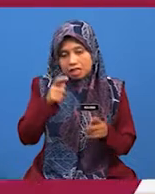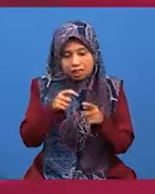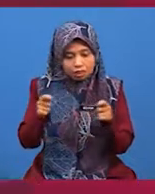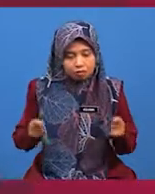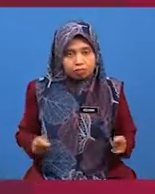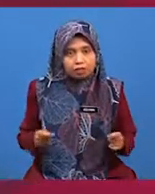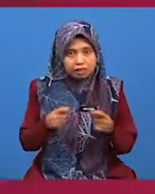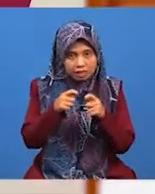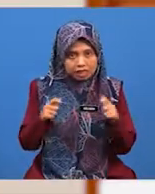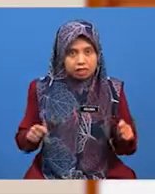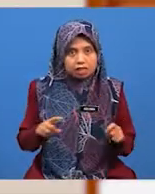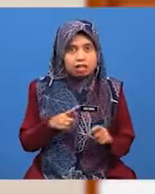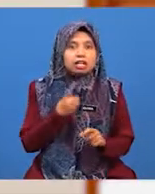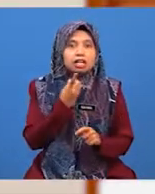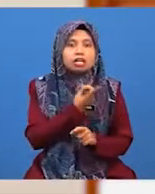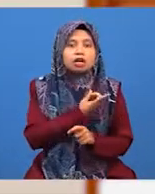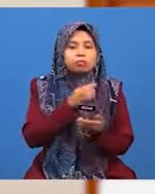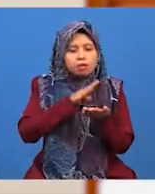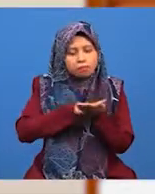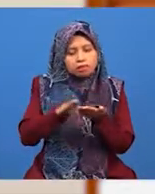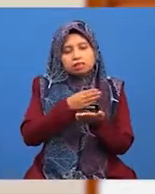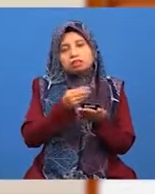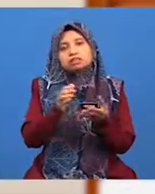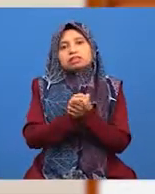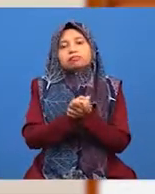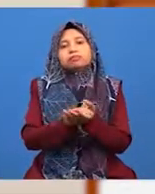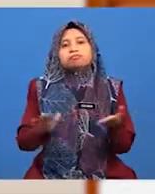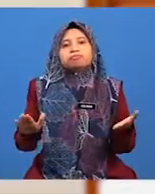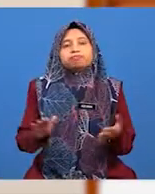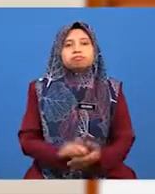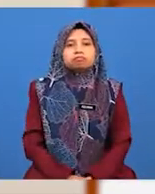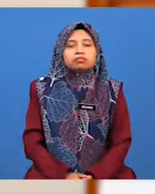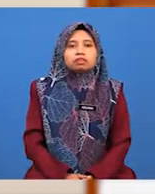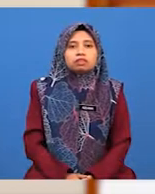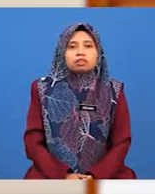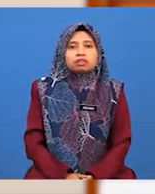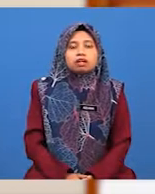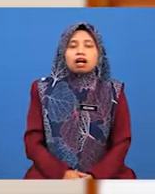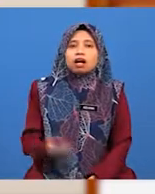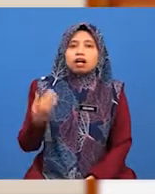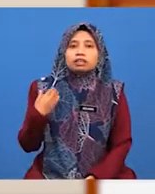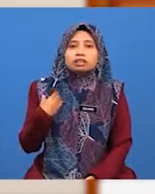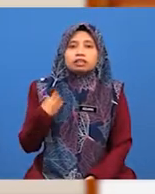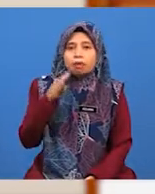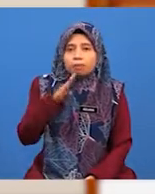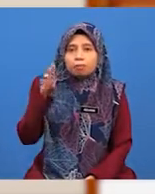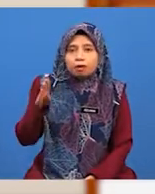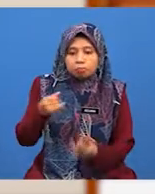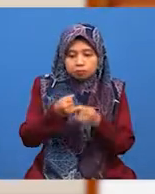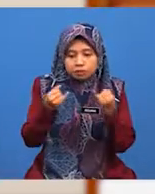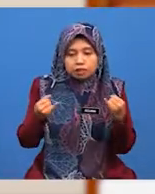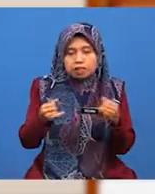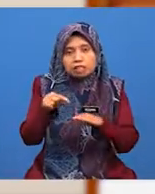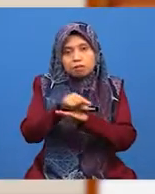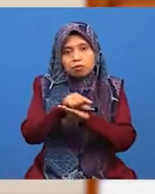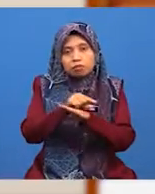dan selamat. Untuk pengetahuan murid-murid cikgu, terdapat beberapa jenis penggunaan